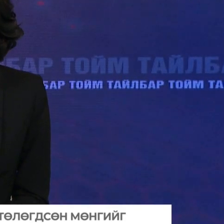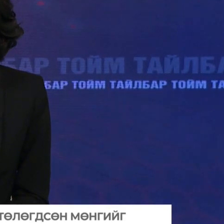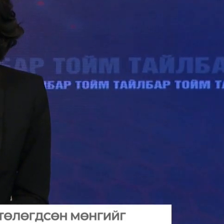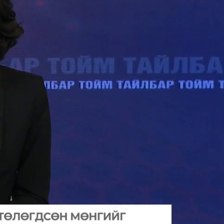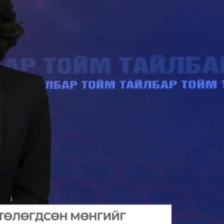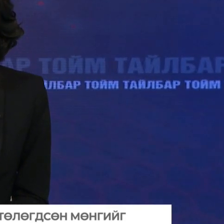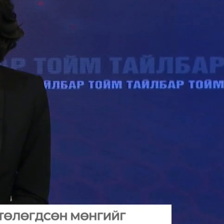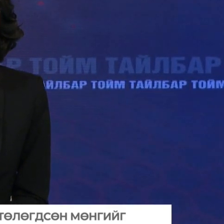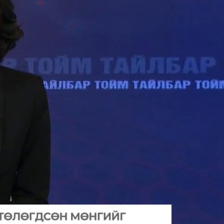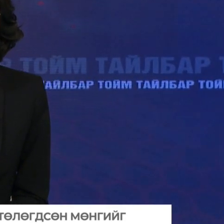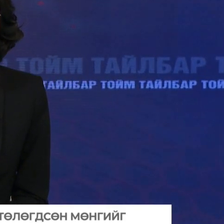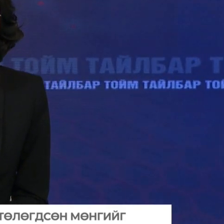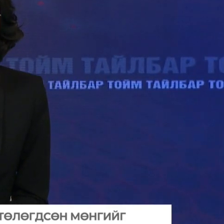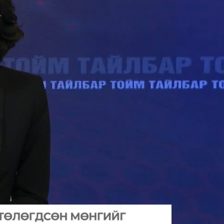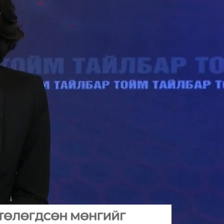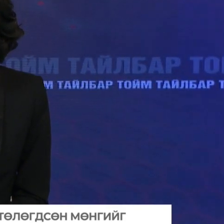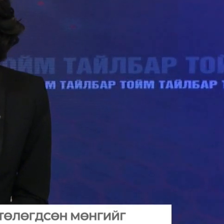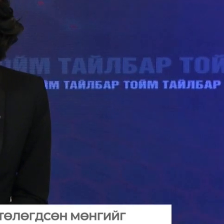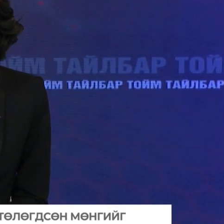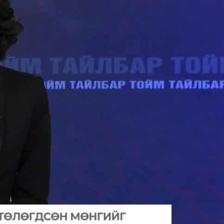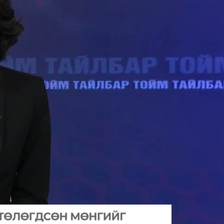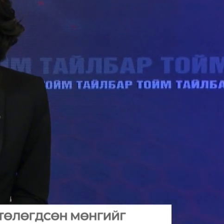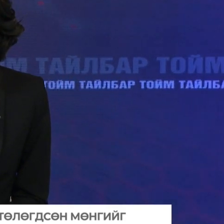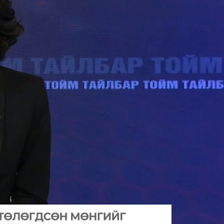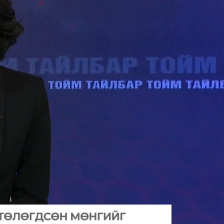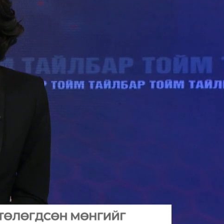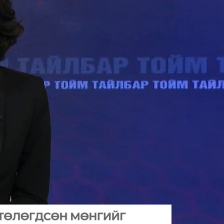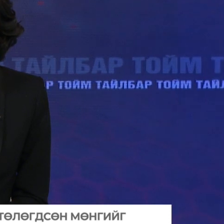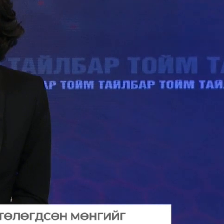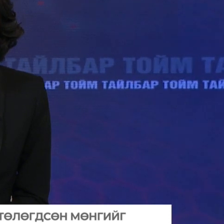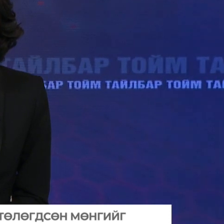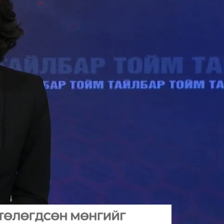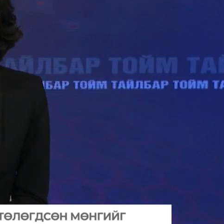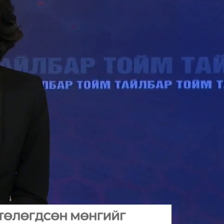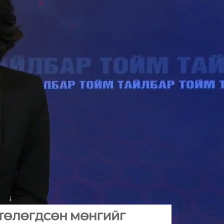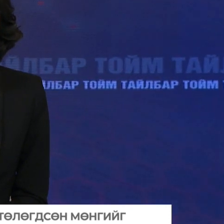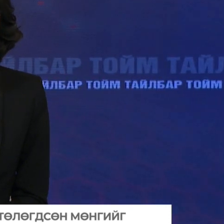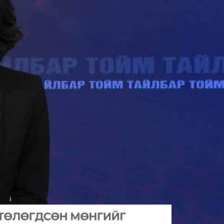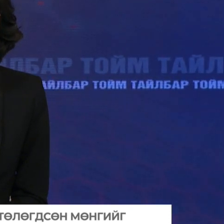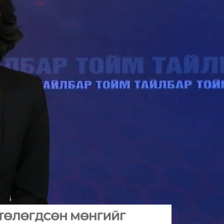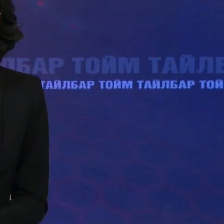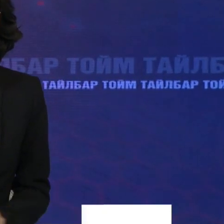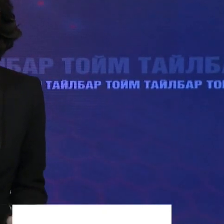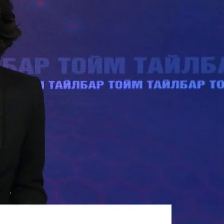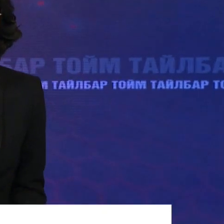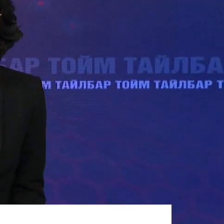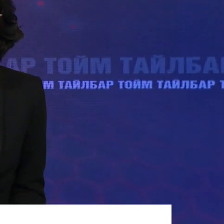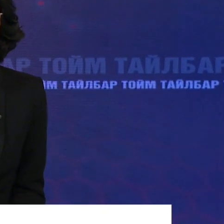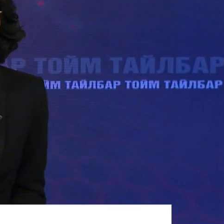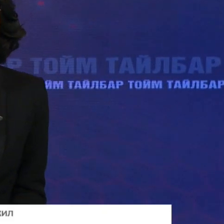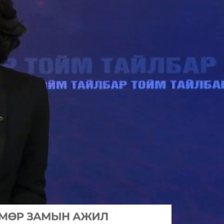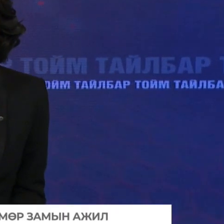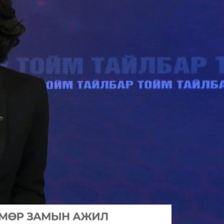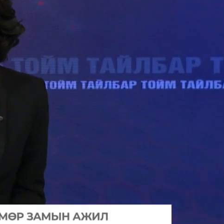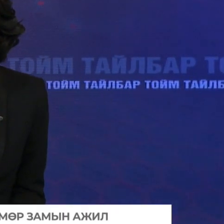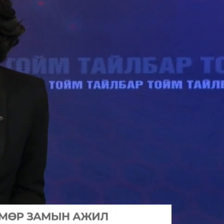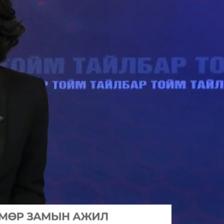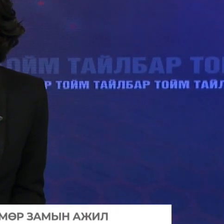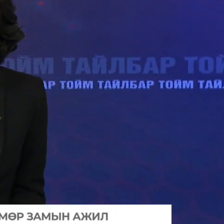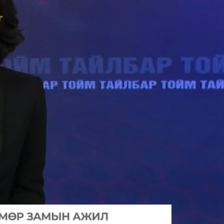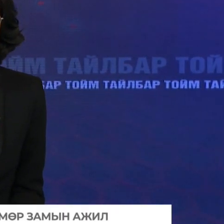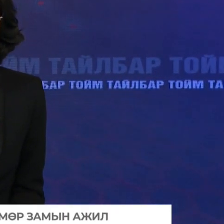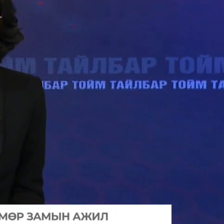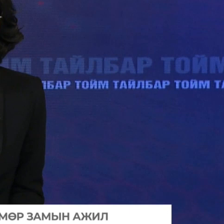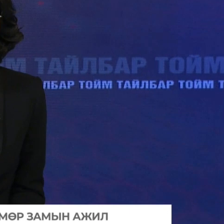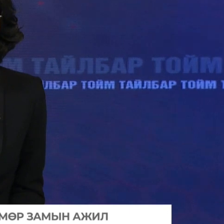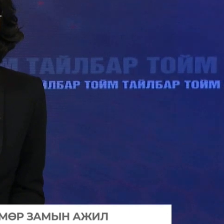засгийн эргэлтээ илүү сайжруулах нэг боломж нь бол төмөр замынхаа салбарыг илүү хөгжүүлэх ийм гарт шийдэл байна гэж үзэж байгаа. За 57 зүүн